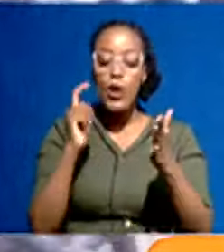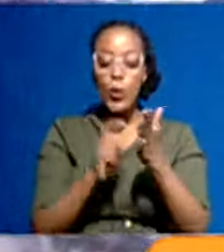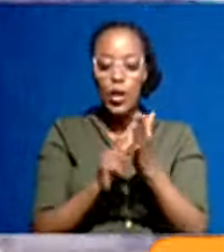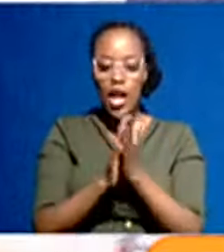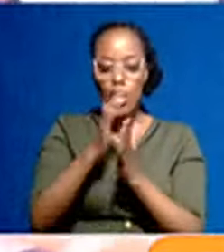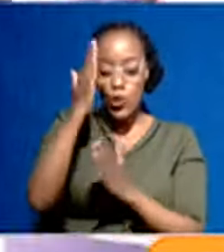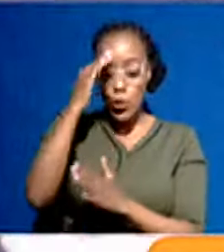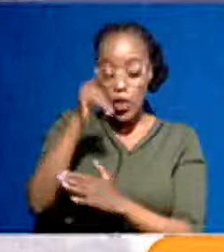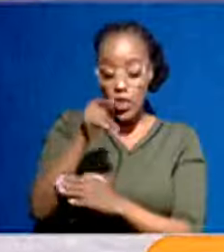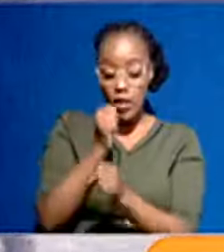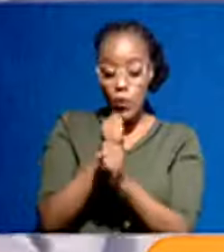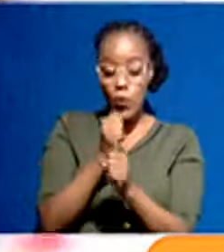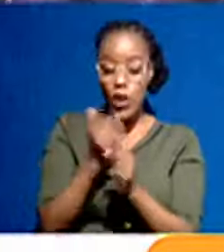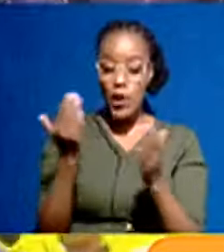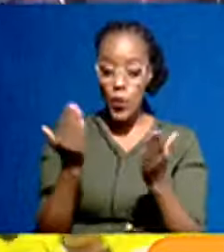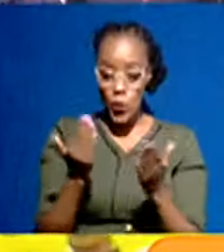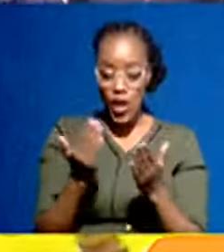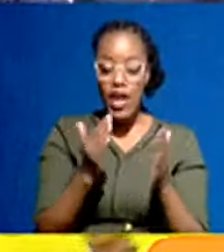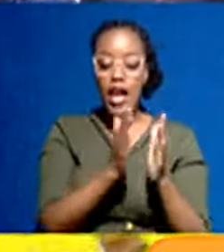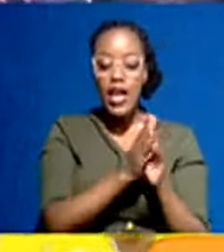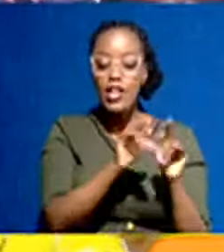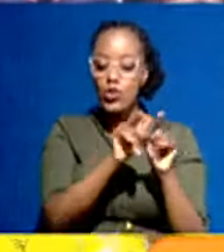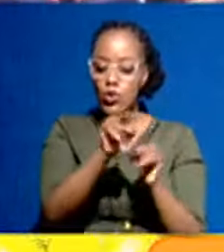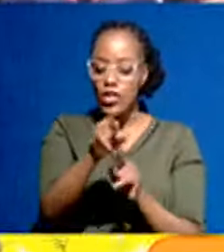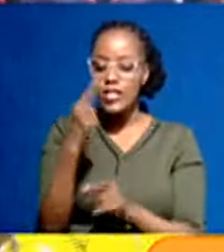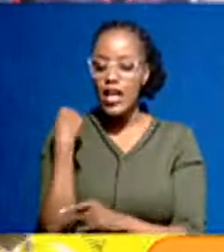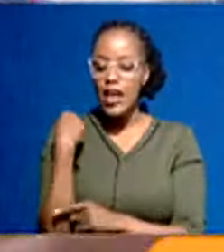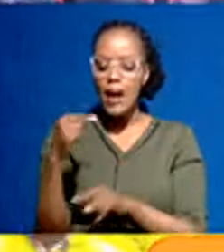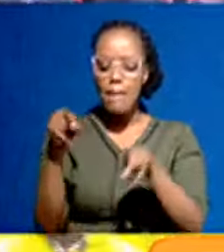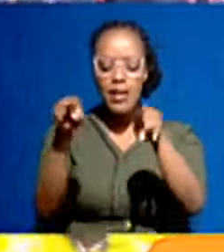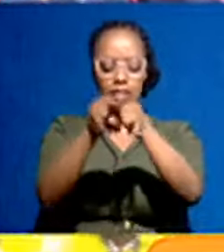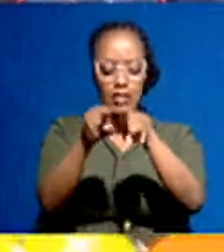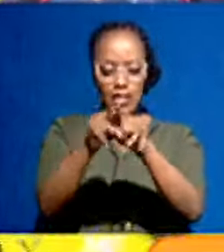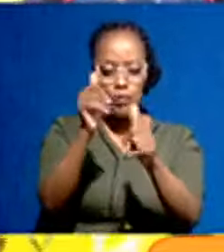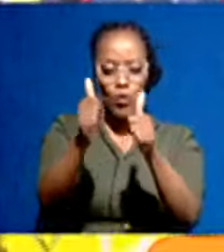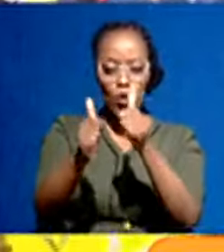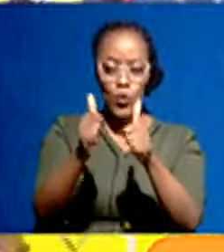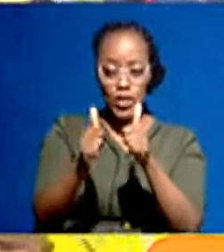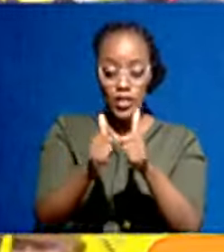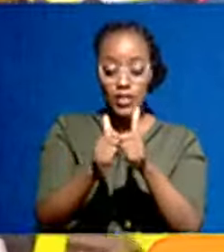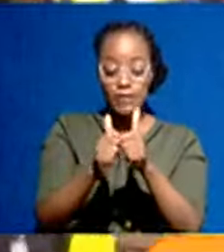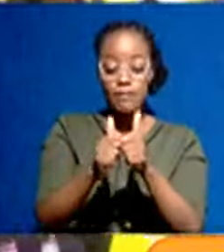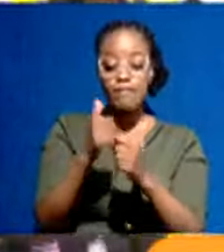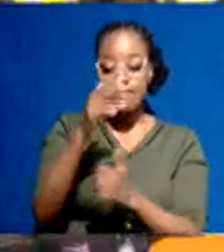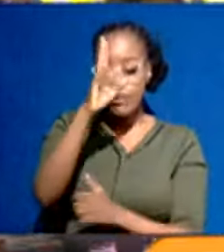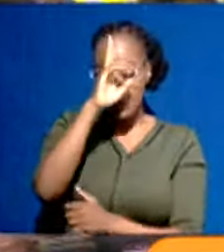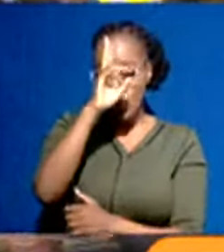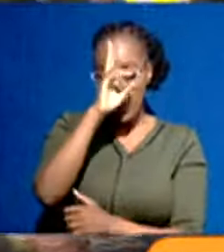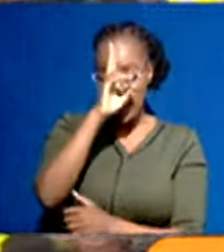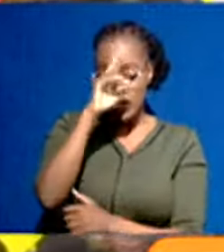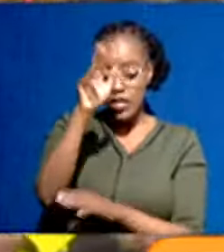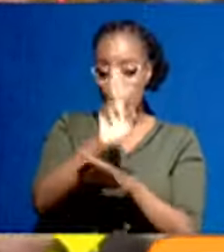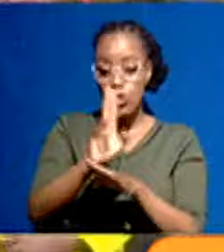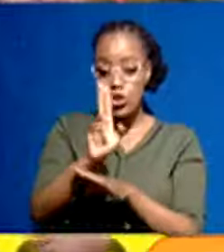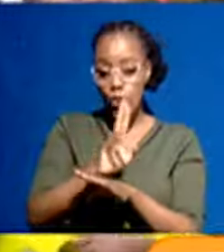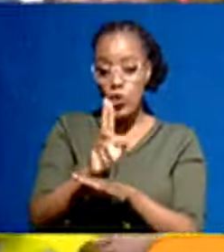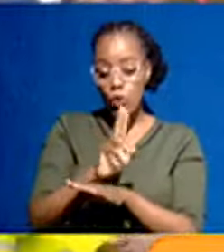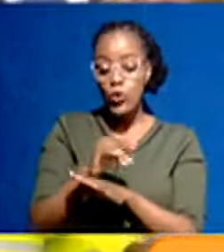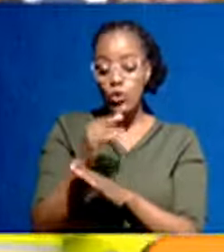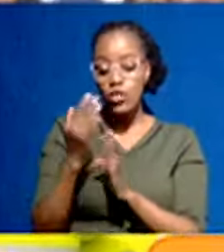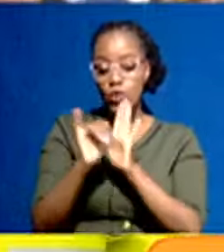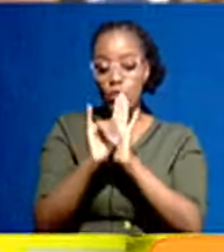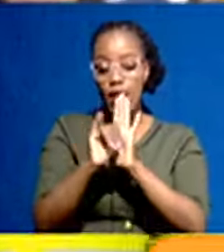kujua wanakofanyia kazi. Nambari hiyo ni sawia na ile ambayo maafisa wa usalama wanatumia